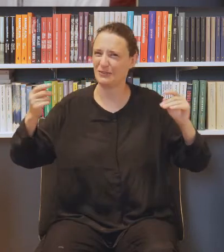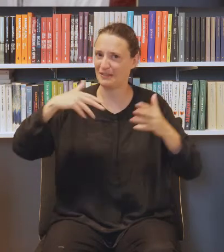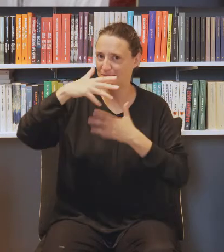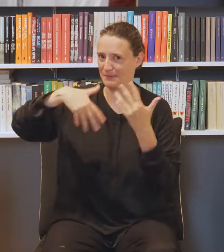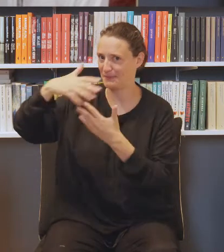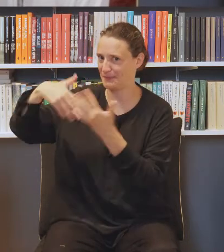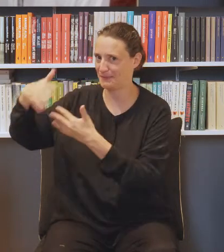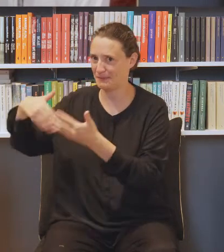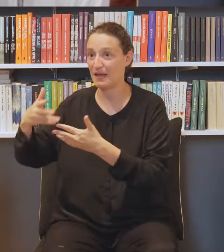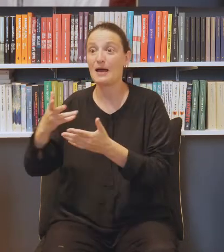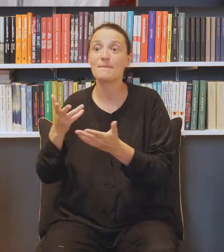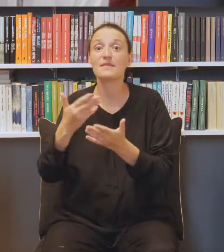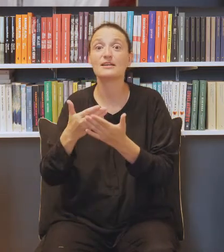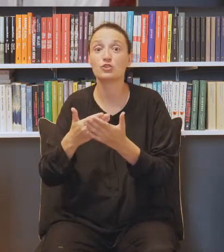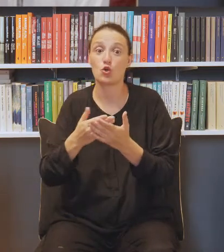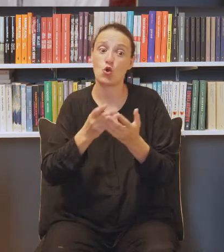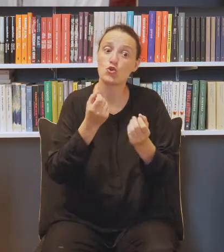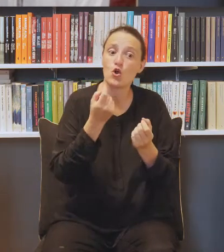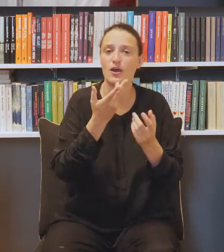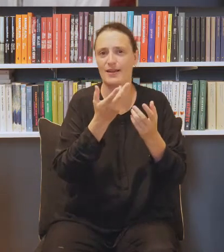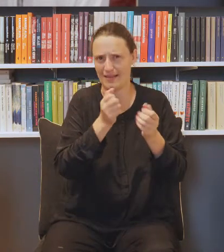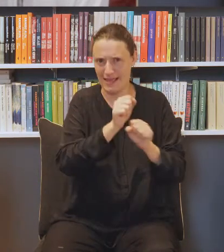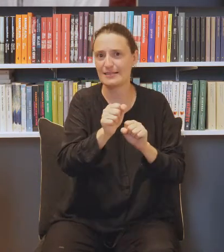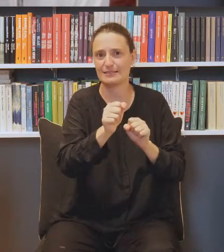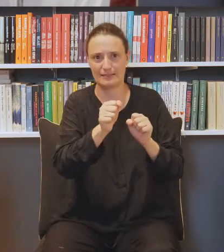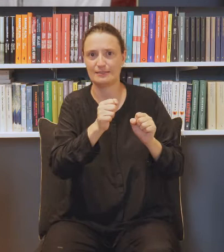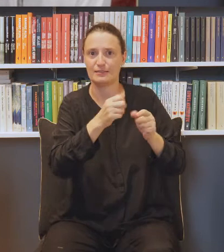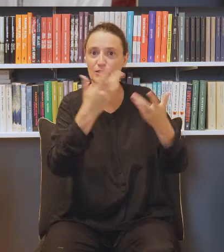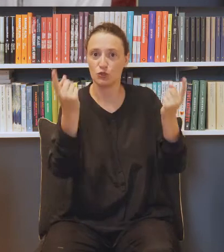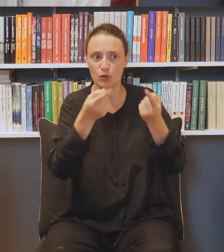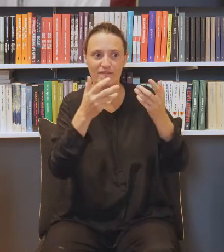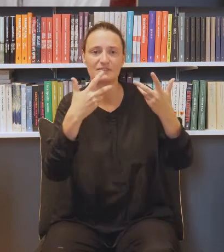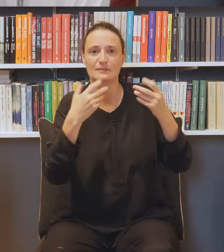się jakieś takie elementy współczesności, typu żabka, biedronka, social media,